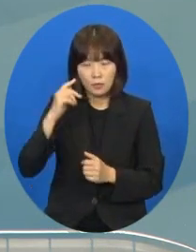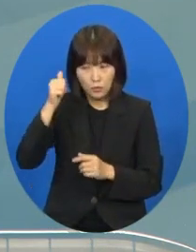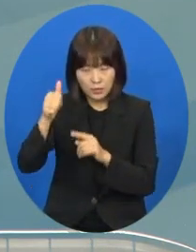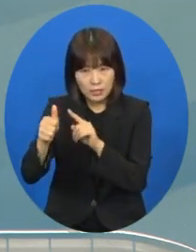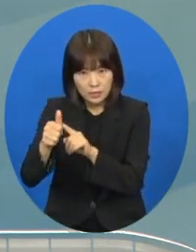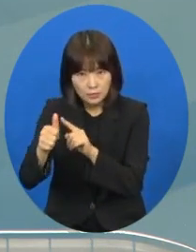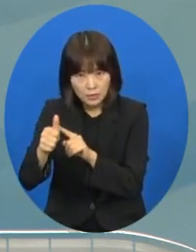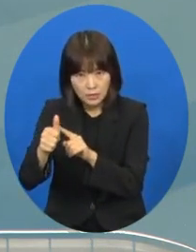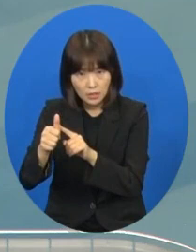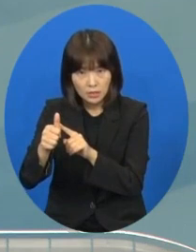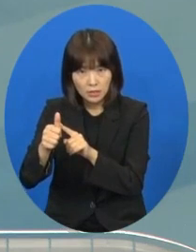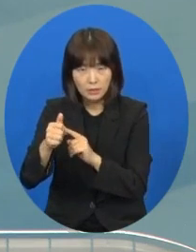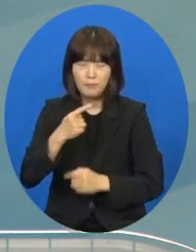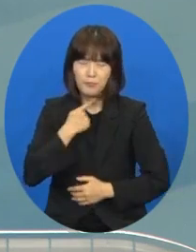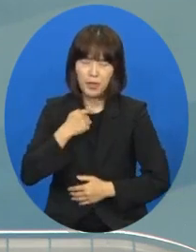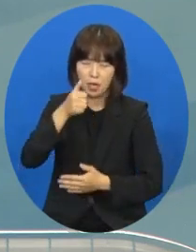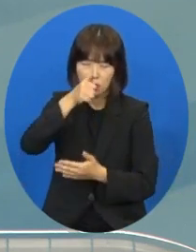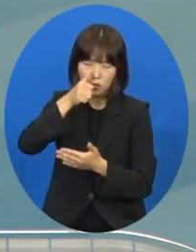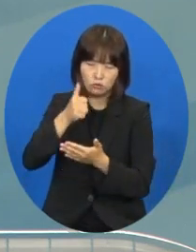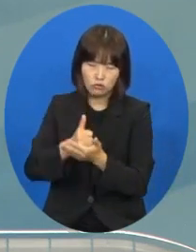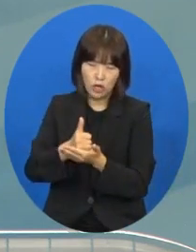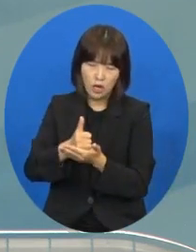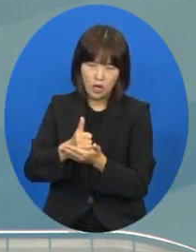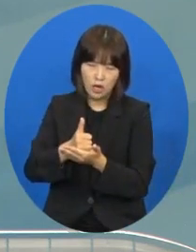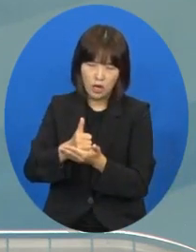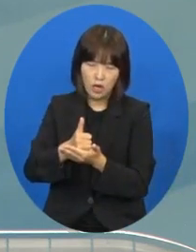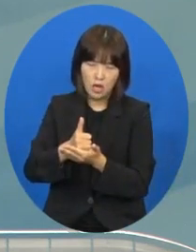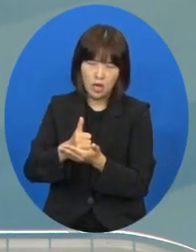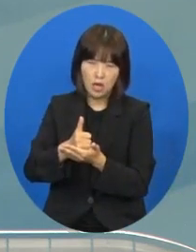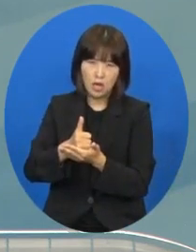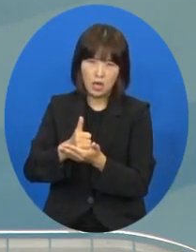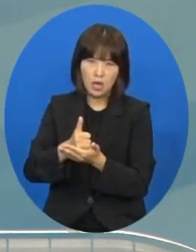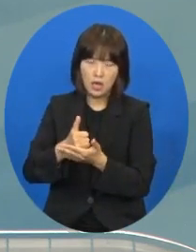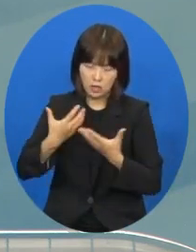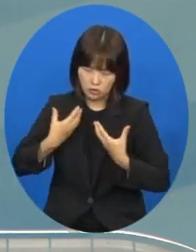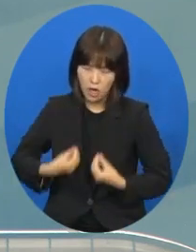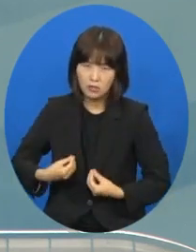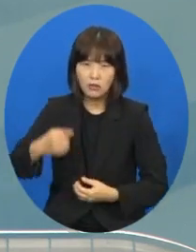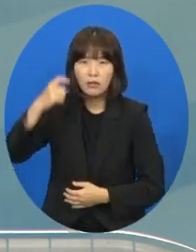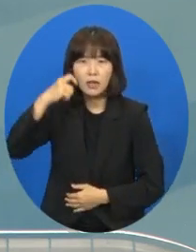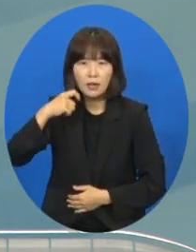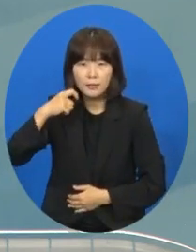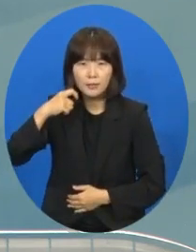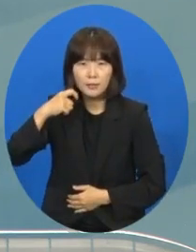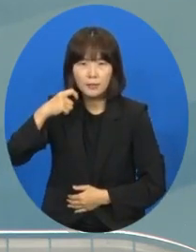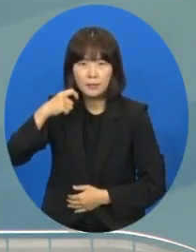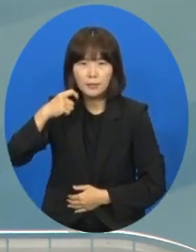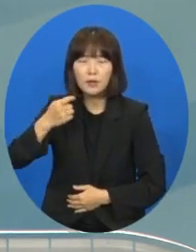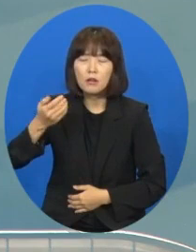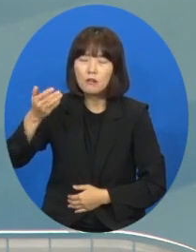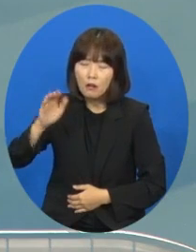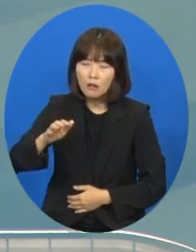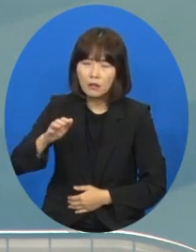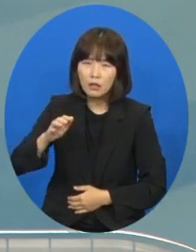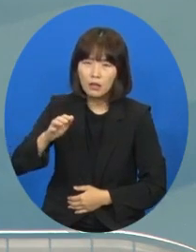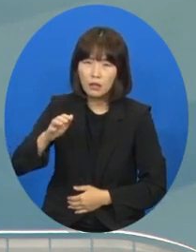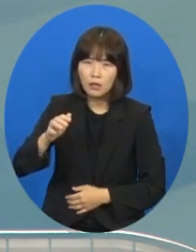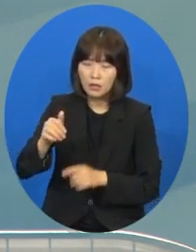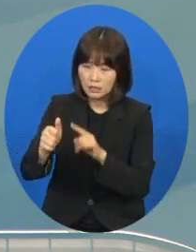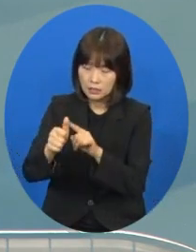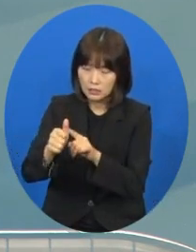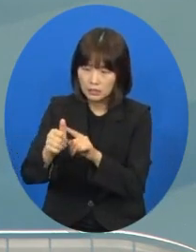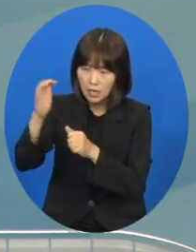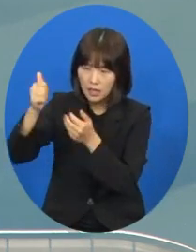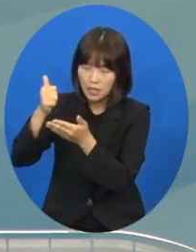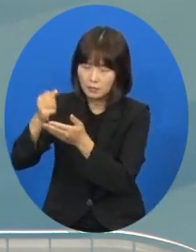죄의 무너짐, 그 좌절감, 그런데 그런 그를 다시 일으켜 죄에서 이기게